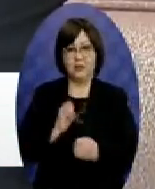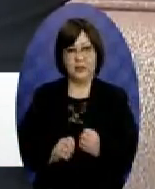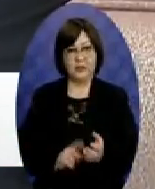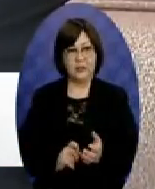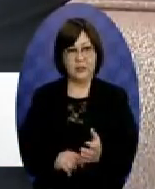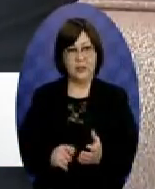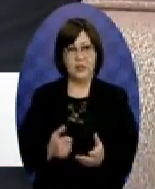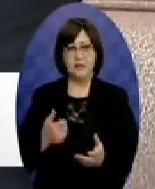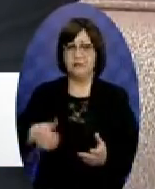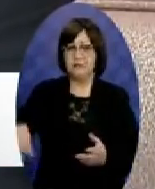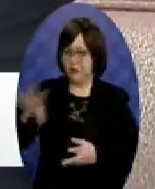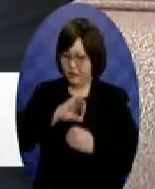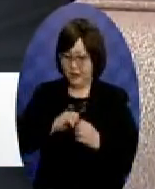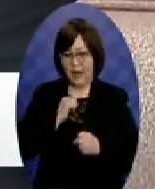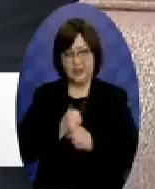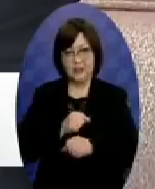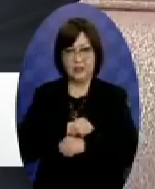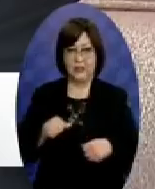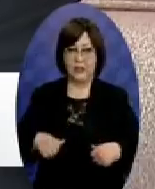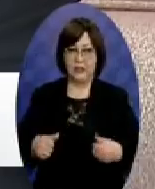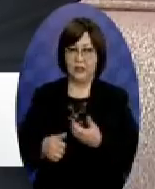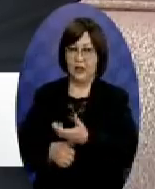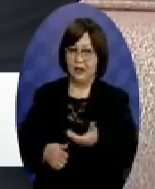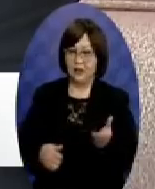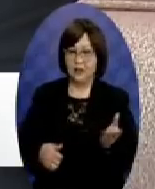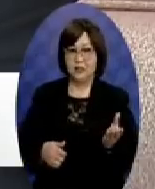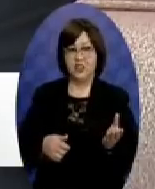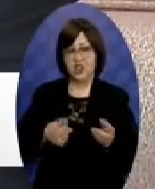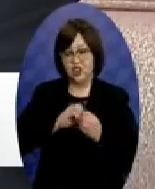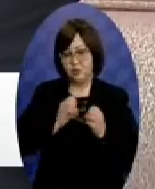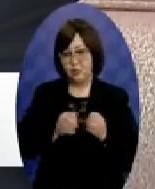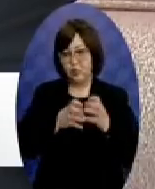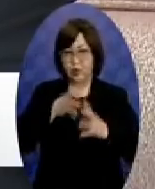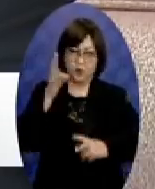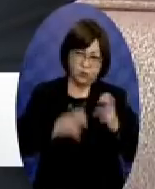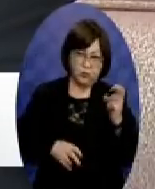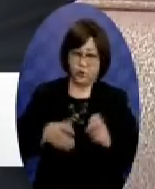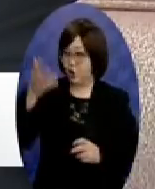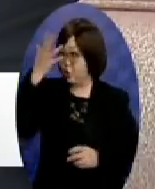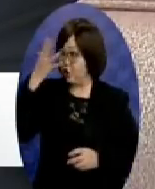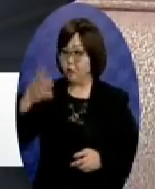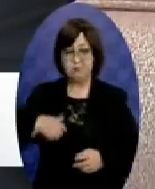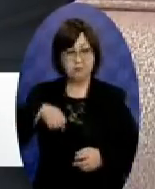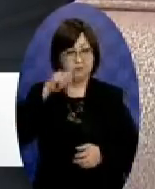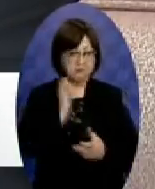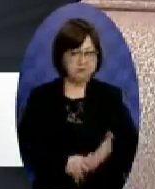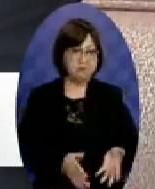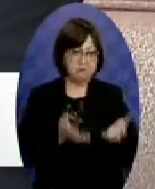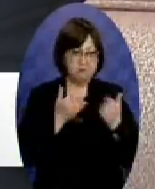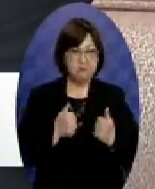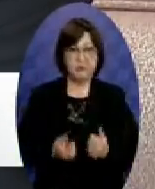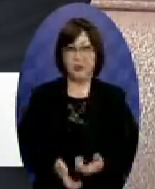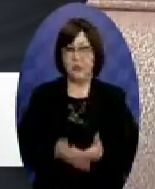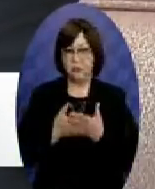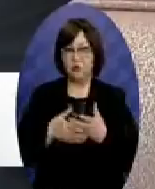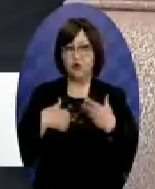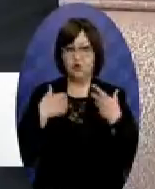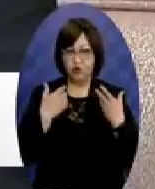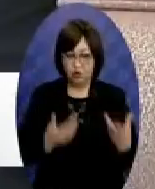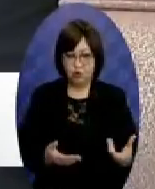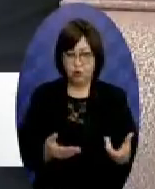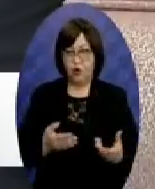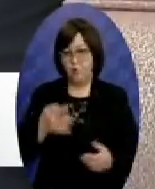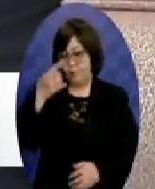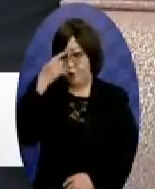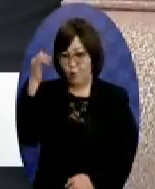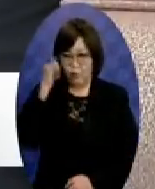эрхэлж байгаа та биднийгээ бас ард түмэн одоо хийсэн юм нь худалдаж авч тийм ээ. Эх орон сэтгэл гаргаж бүгд талаар дэмжиж туслах хэрэгтэй. Гадны юм биш, дотоодынхаа